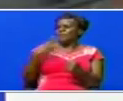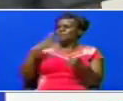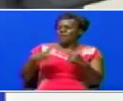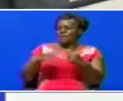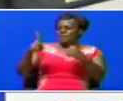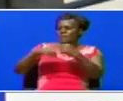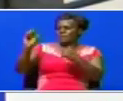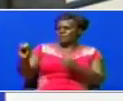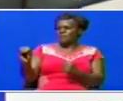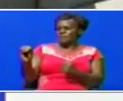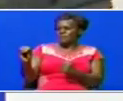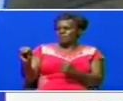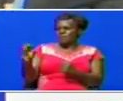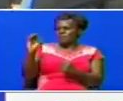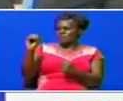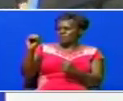1,960,